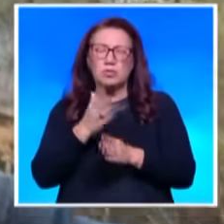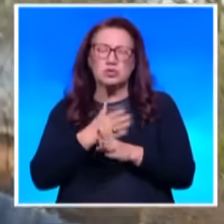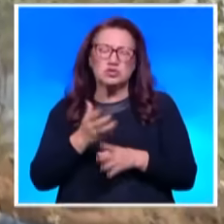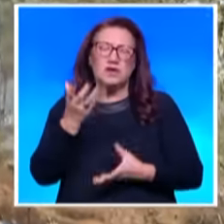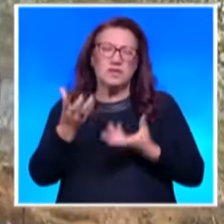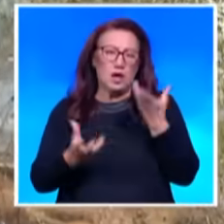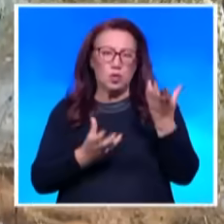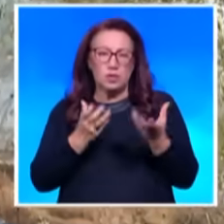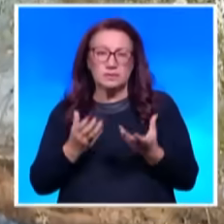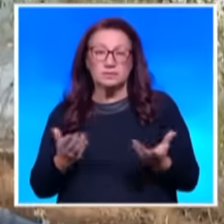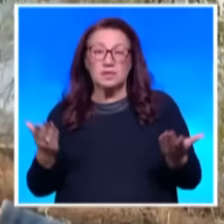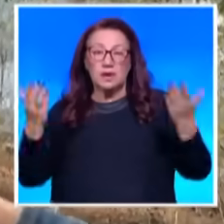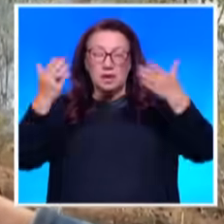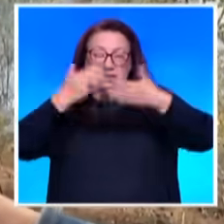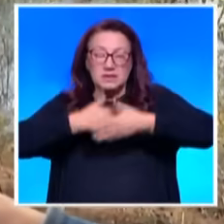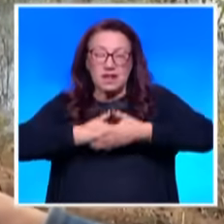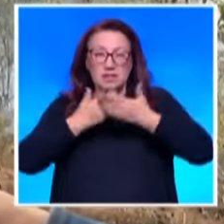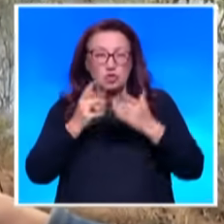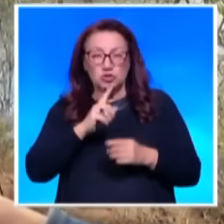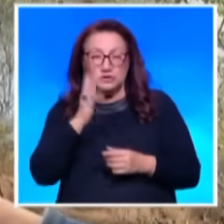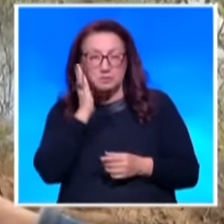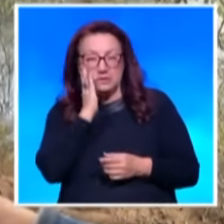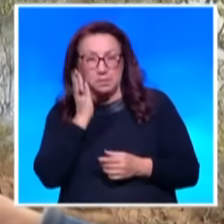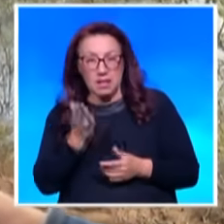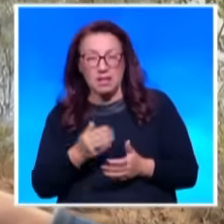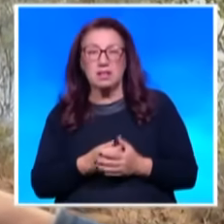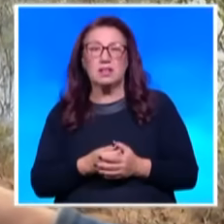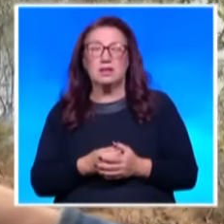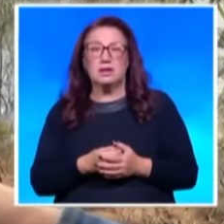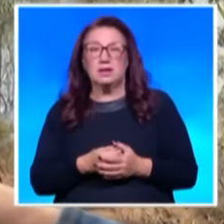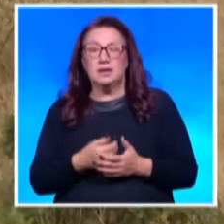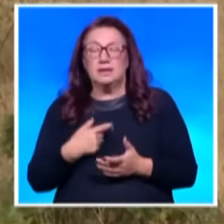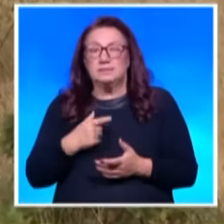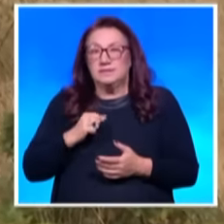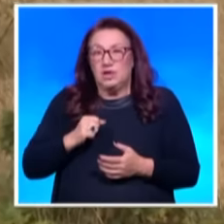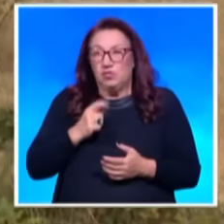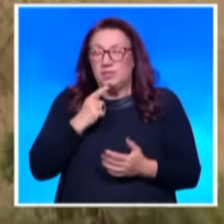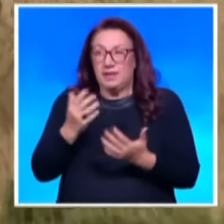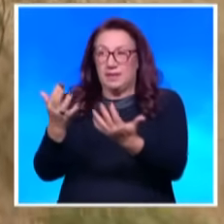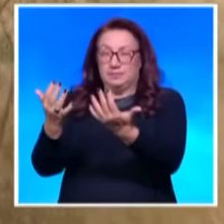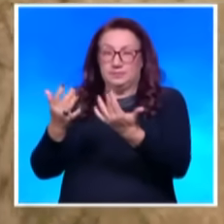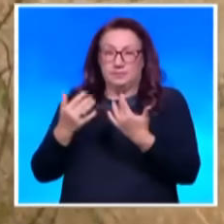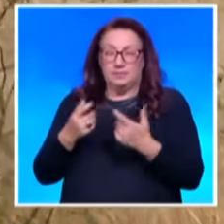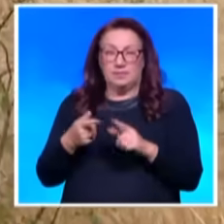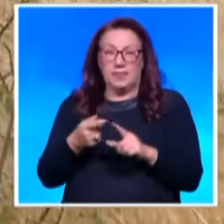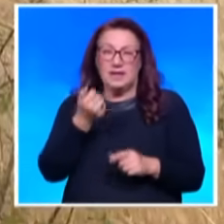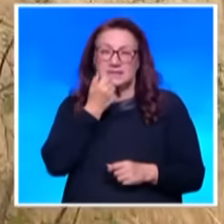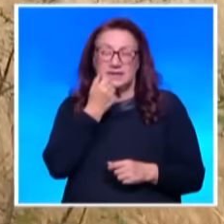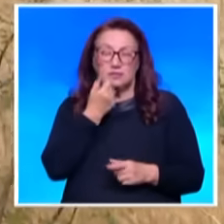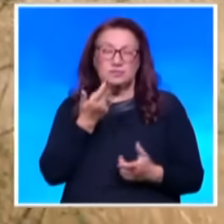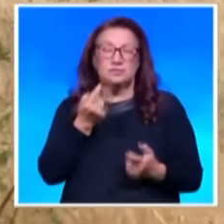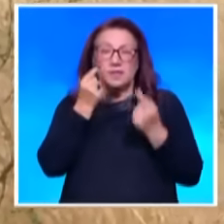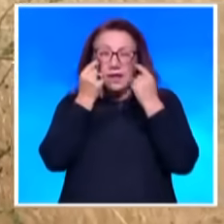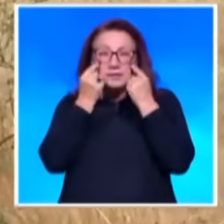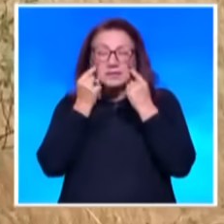Почти цяла нощ съм будувал, за да може да ни влезе към селото. Сълзи от умора, но и гняв към човешката небрежност